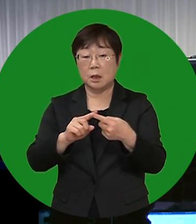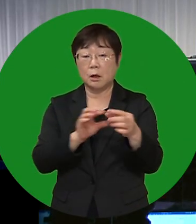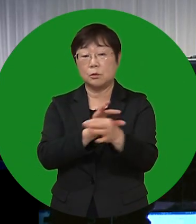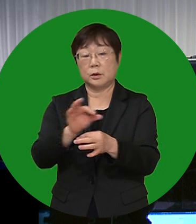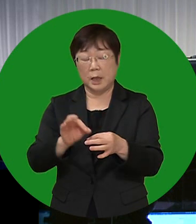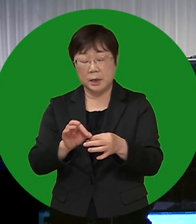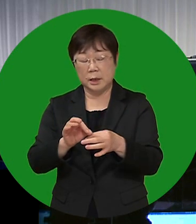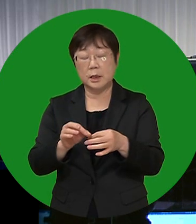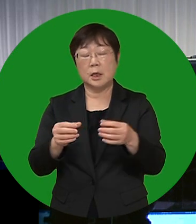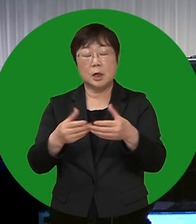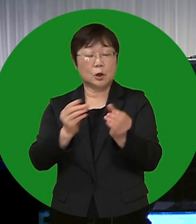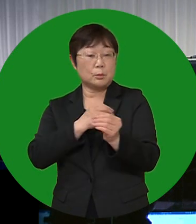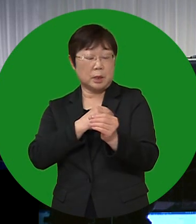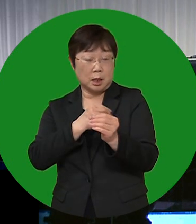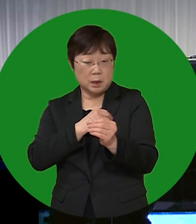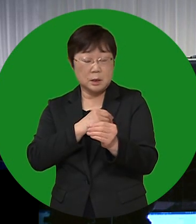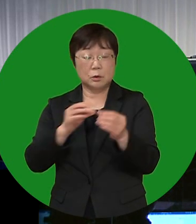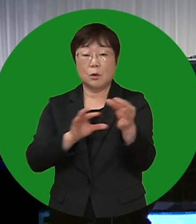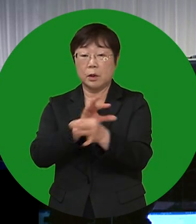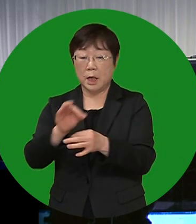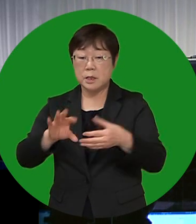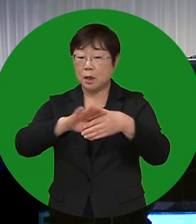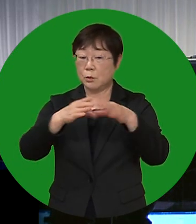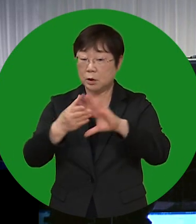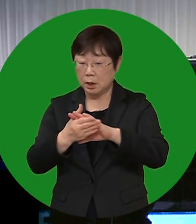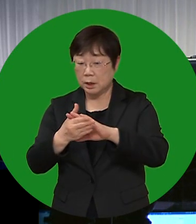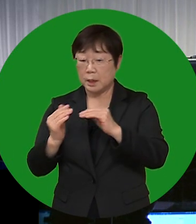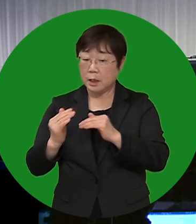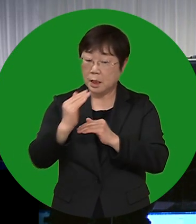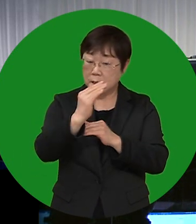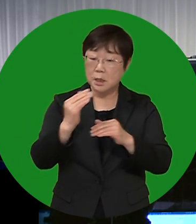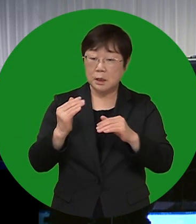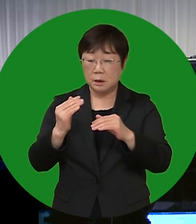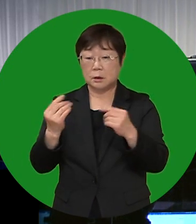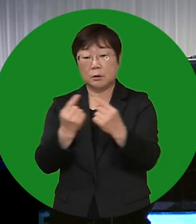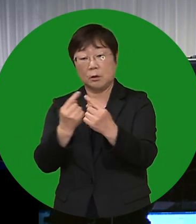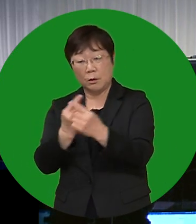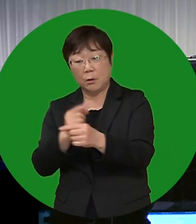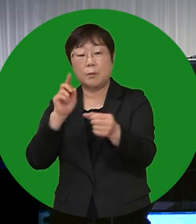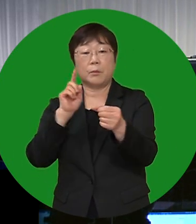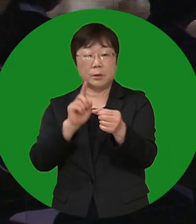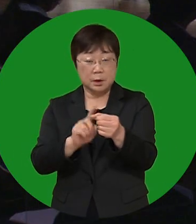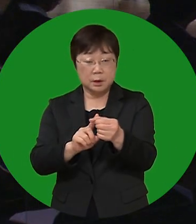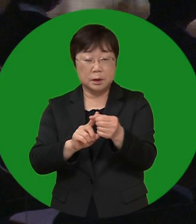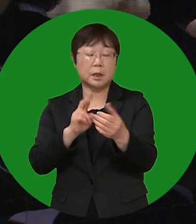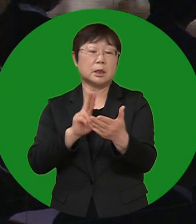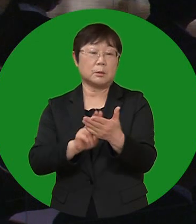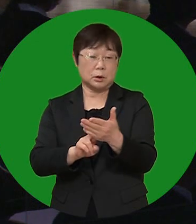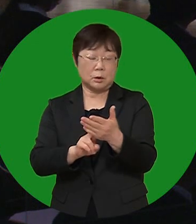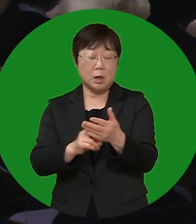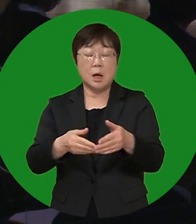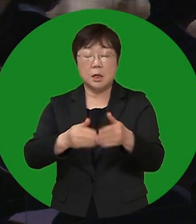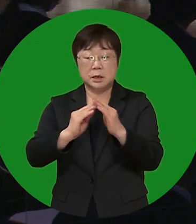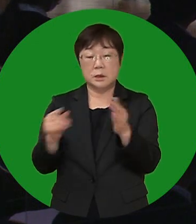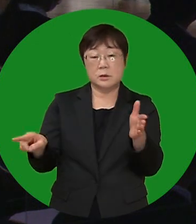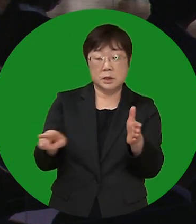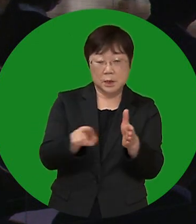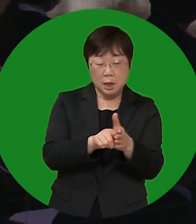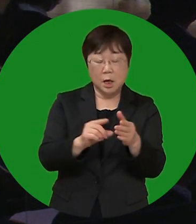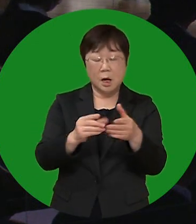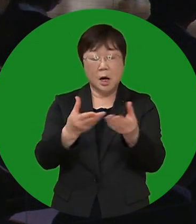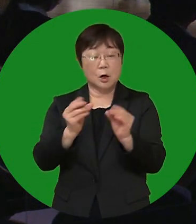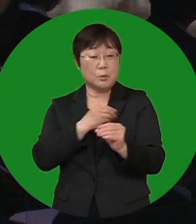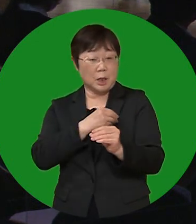文化で行っ改善向上を図ることということがですね目的とされている定められておりますので設立時から